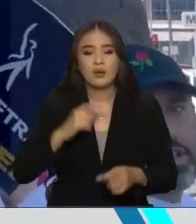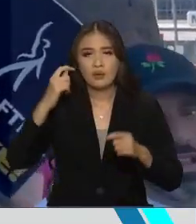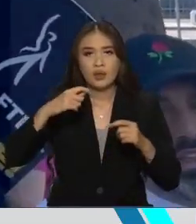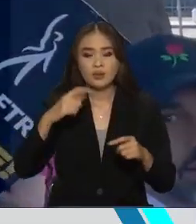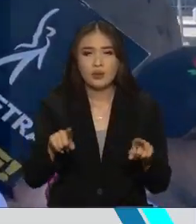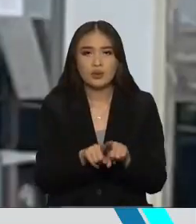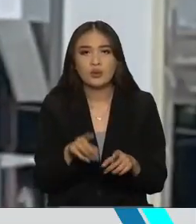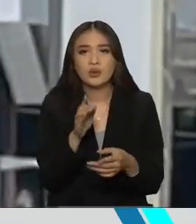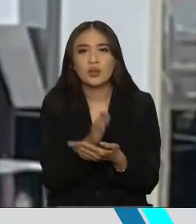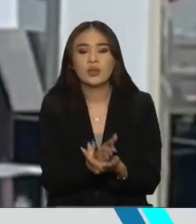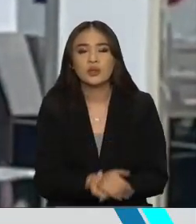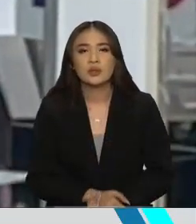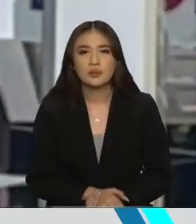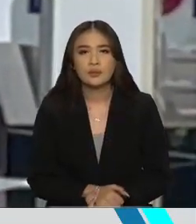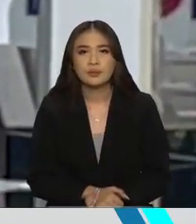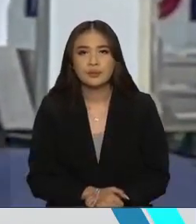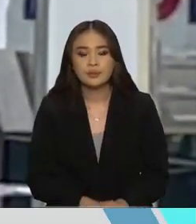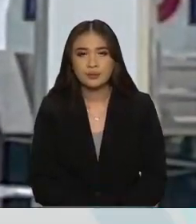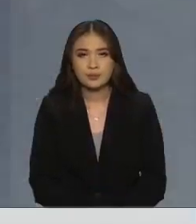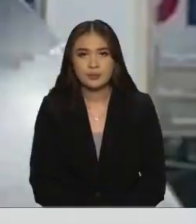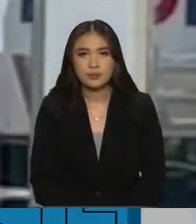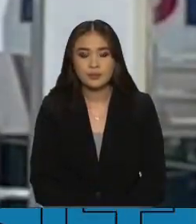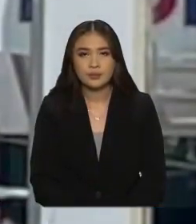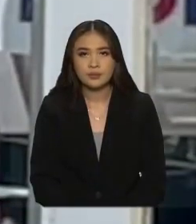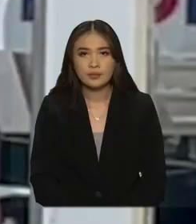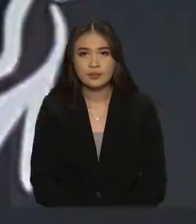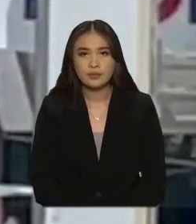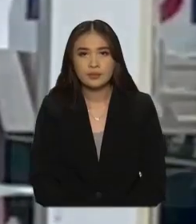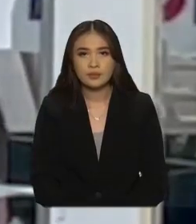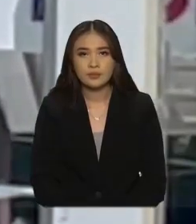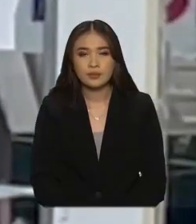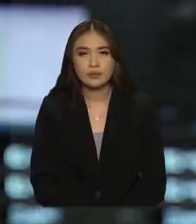бар. Маралбек Санғанов, Лос-Анджелес, АҚШ.